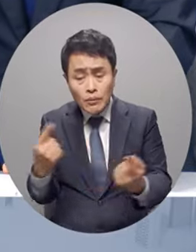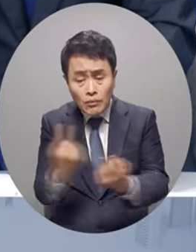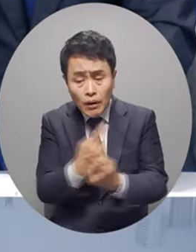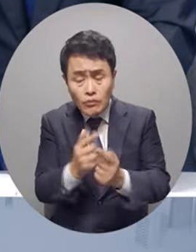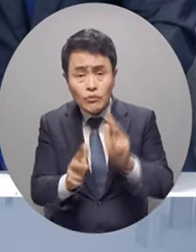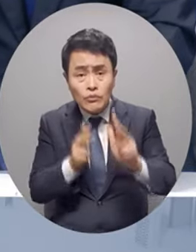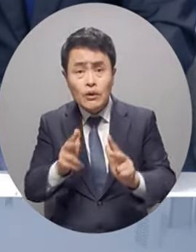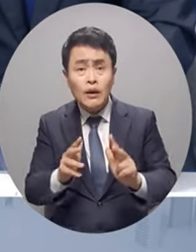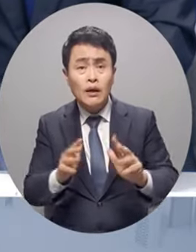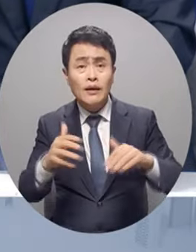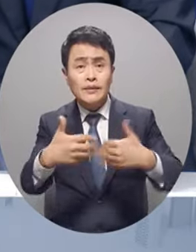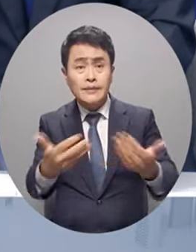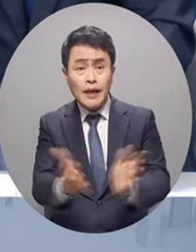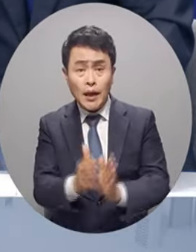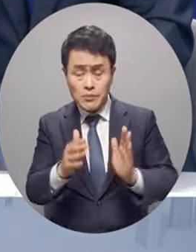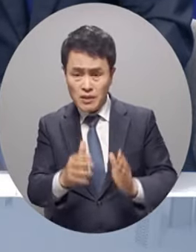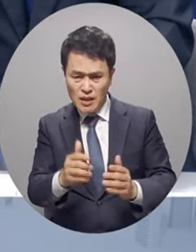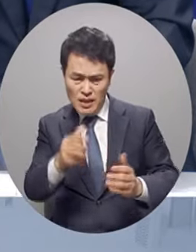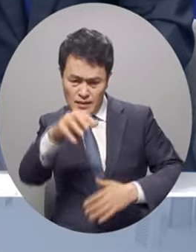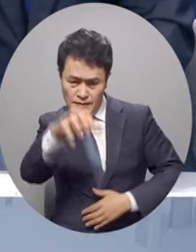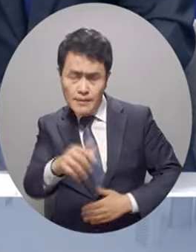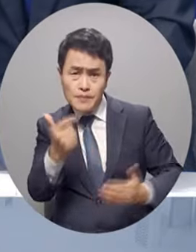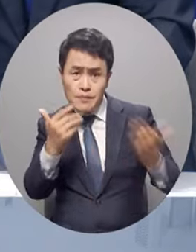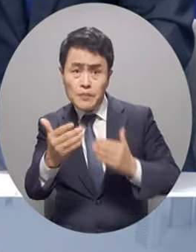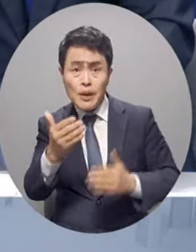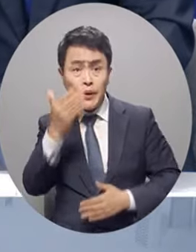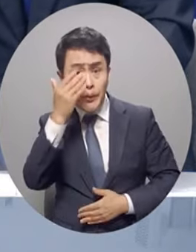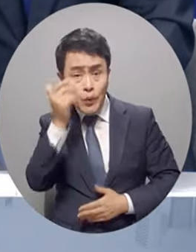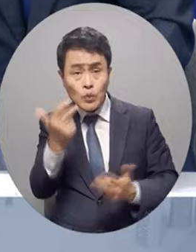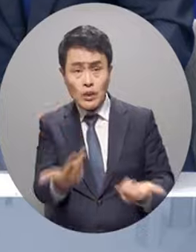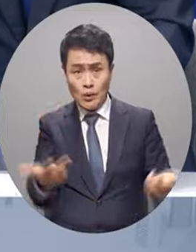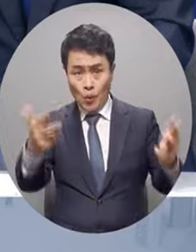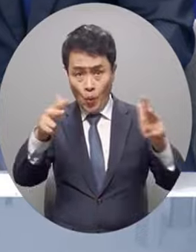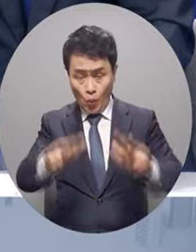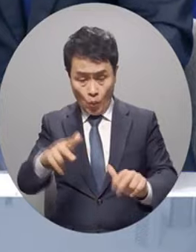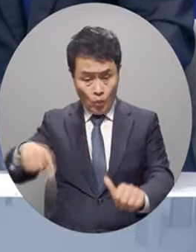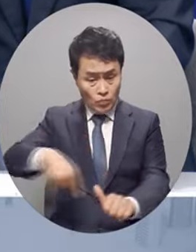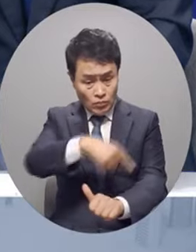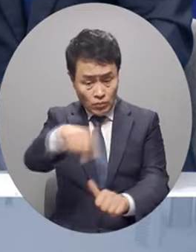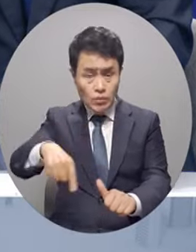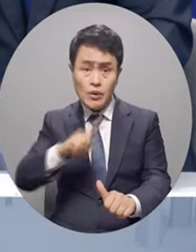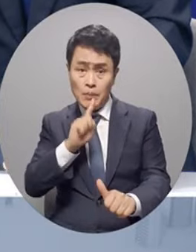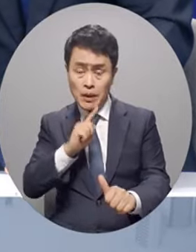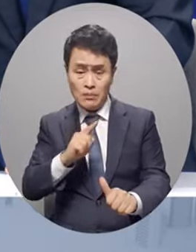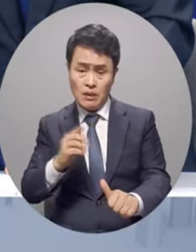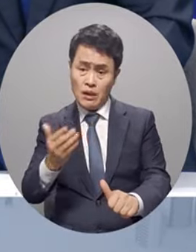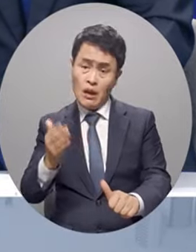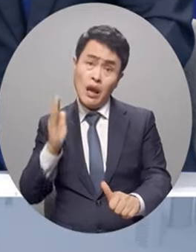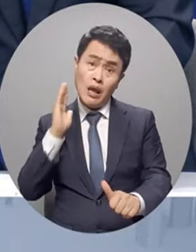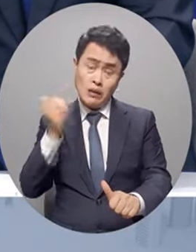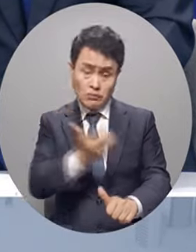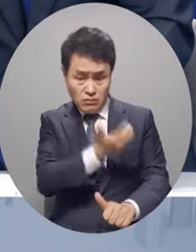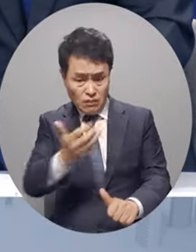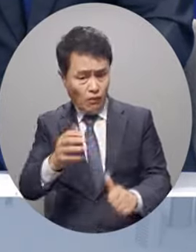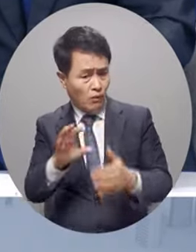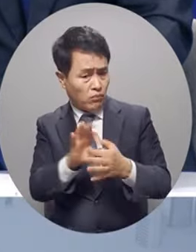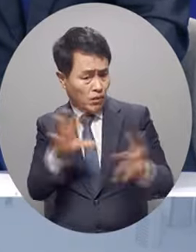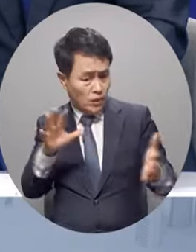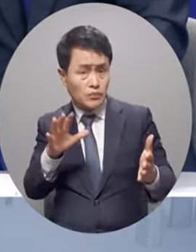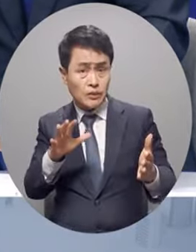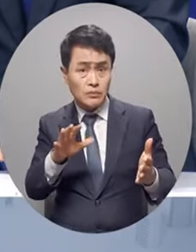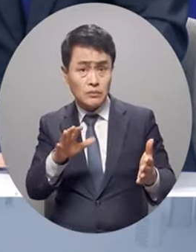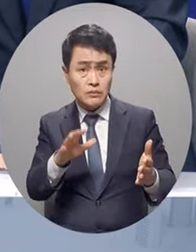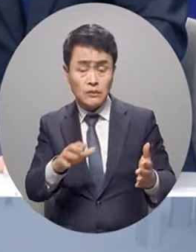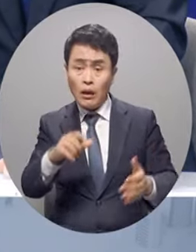용산공원 및 일원이라고 분명하게 적혀 있고요 대통령실 이전과는 전혀 다른 사업이란 뜻입니다 그런데도 LH 관련